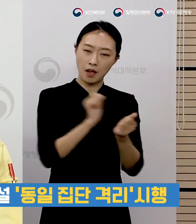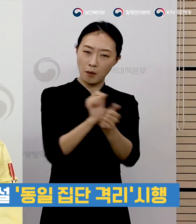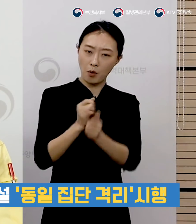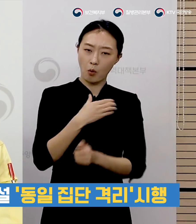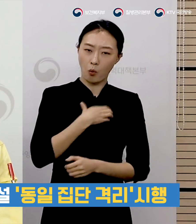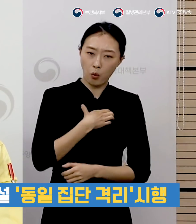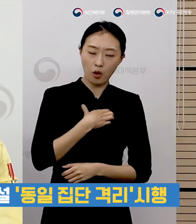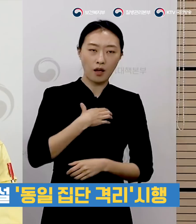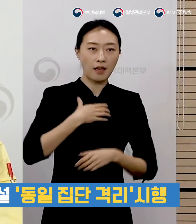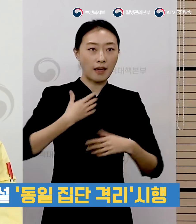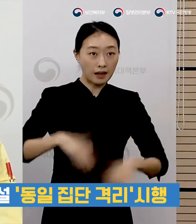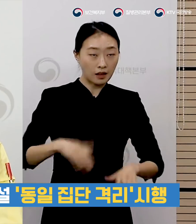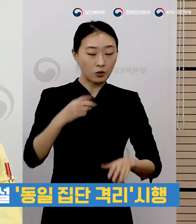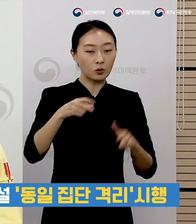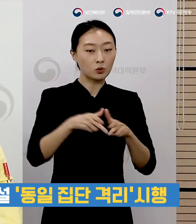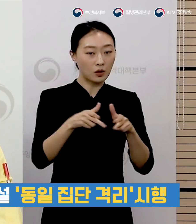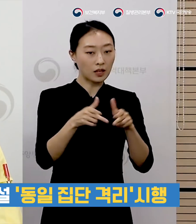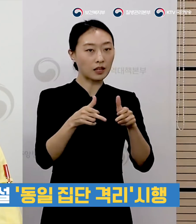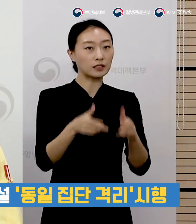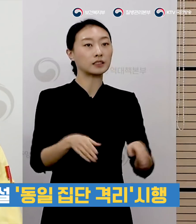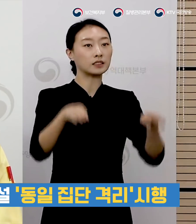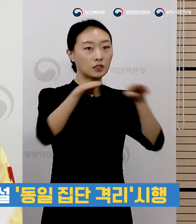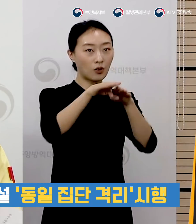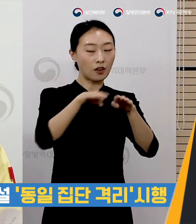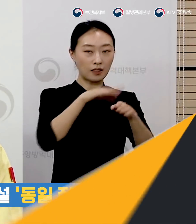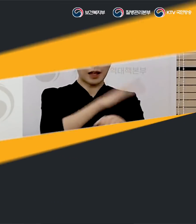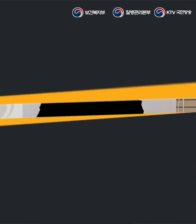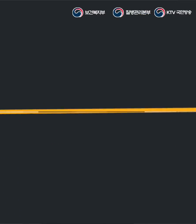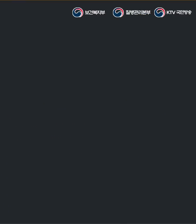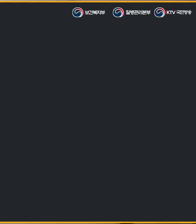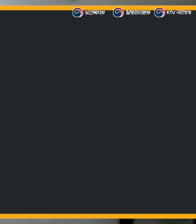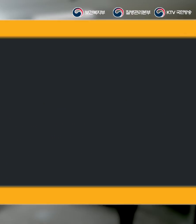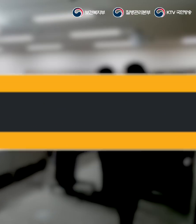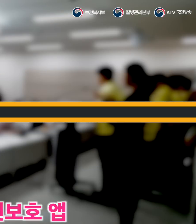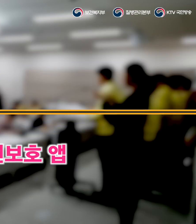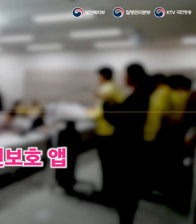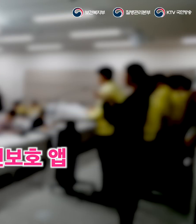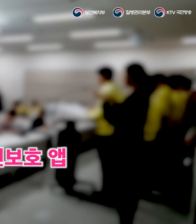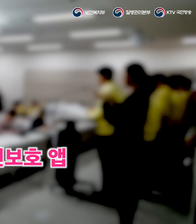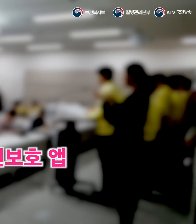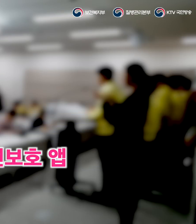노인, 장애인 생활시설에 적용할 수 있도록 안내할 계획입니다.